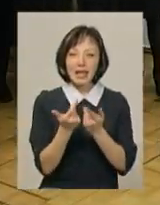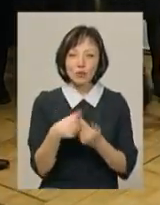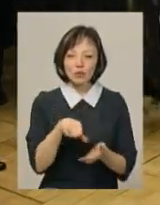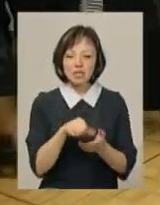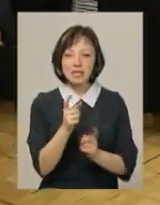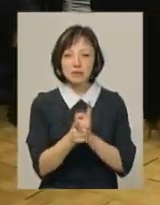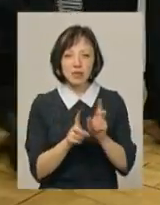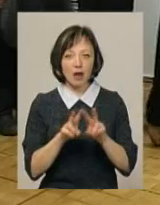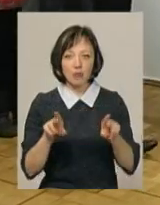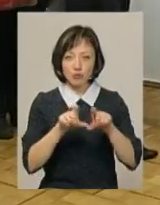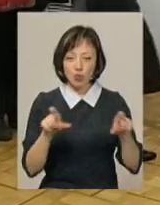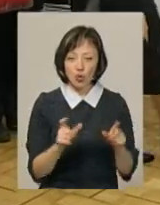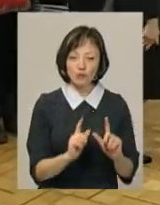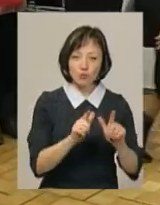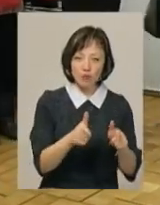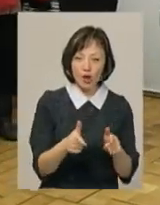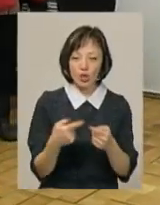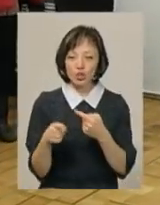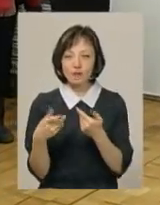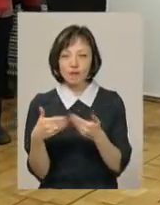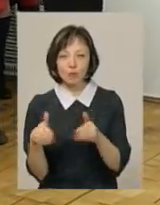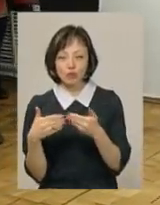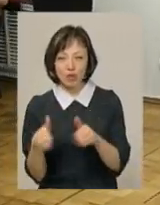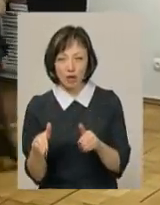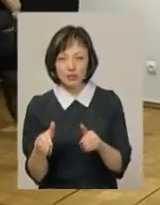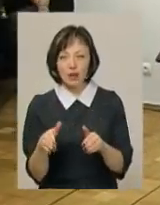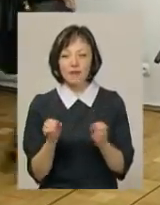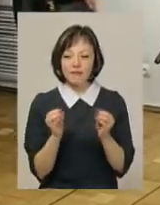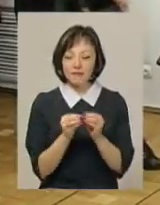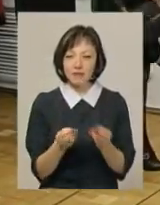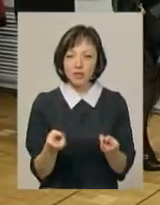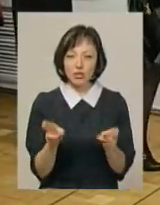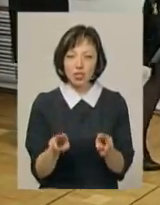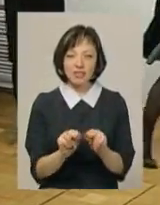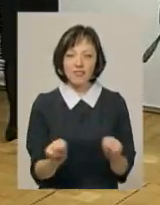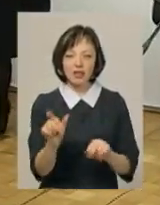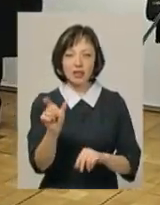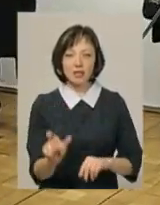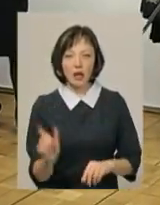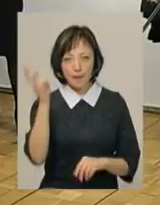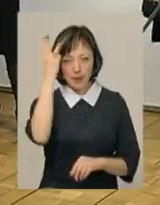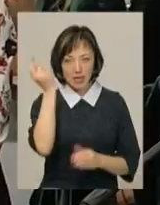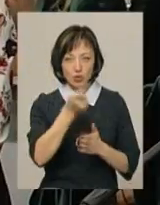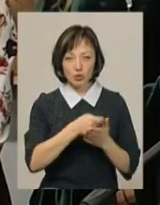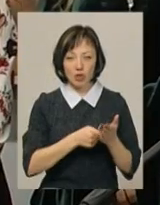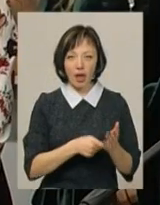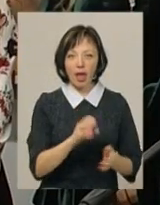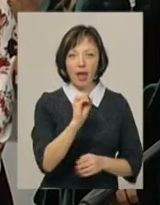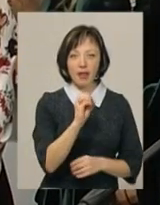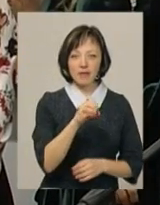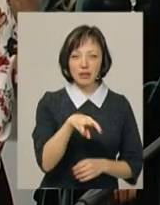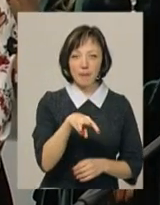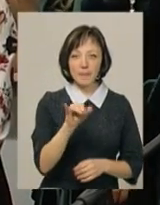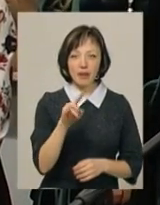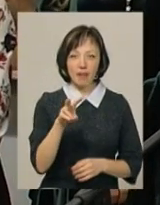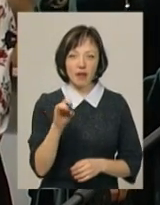змінюється, як у школі. Одні вступають, інші випускаються. Незмінним залишається викладач – хмельницький художник Едвард Міллер. Так